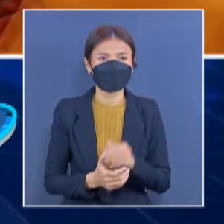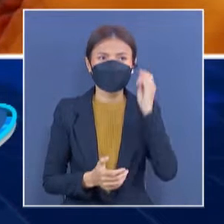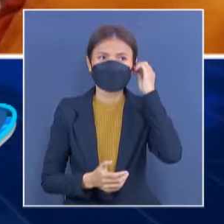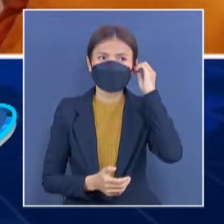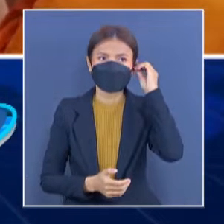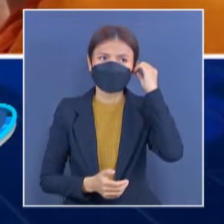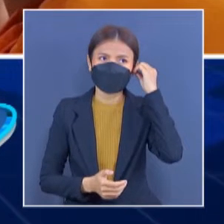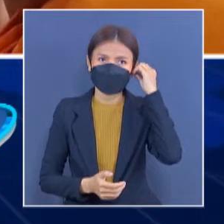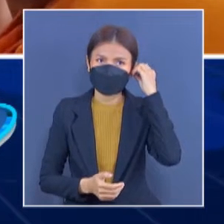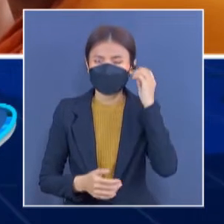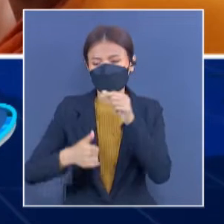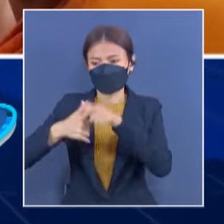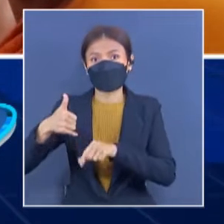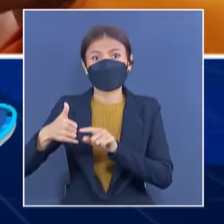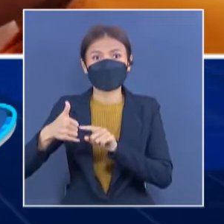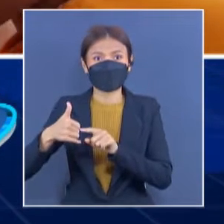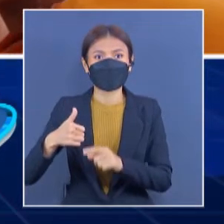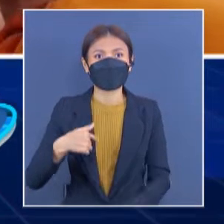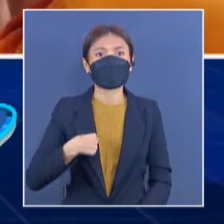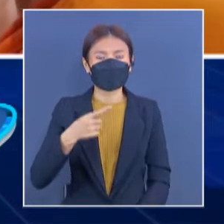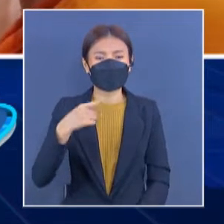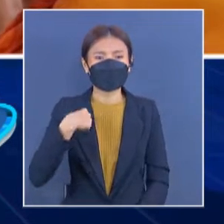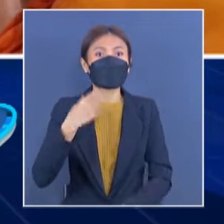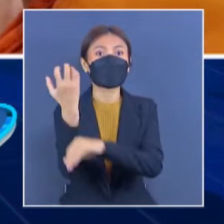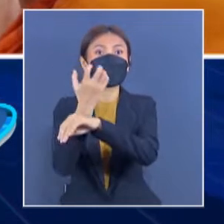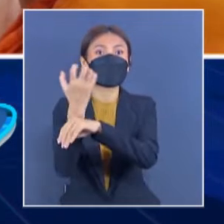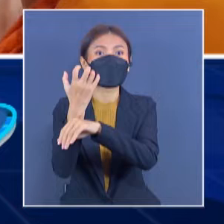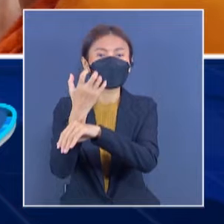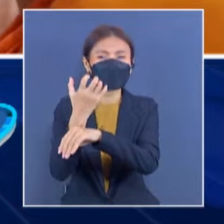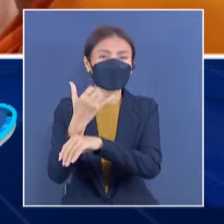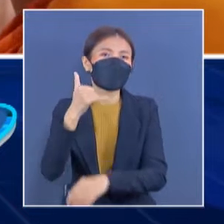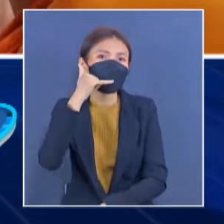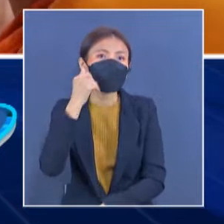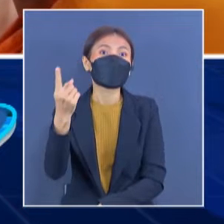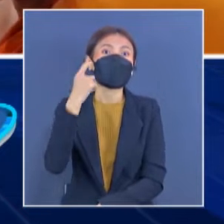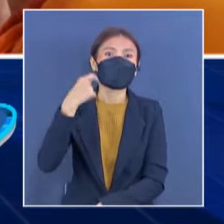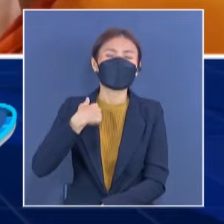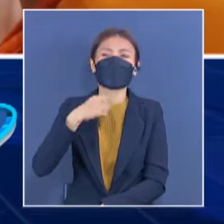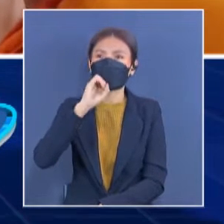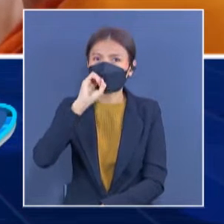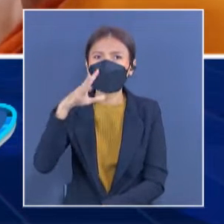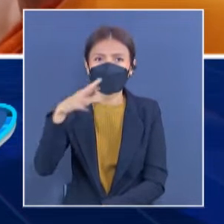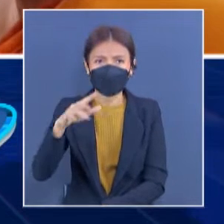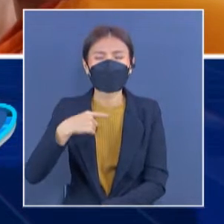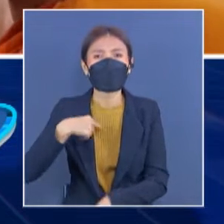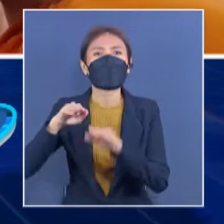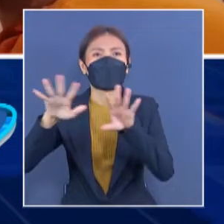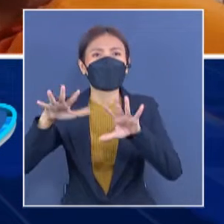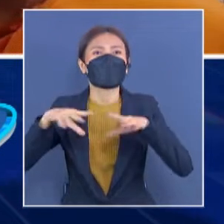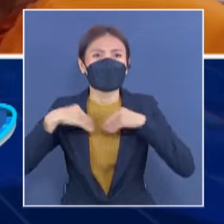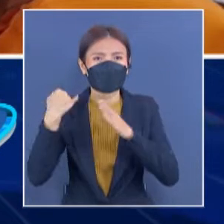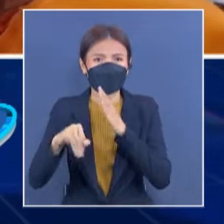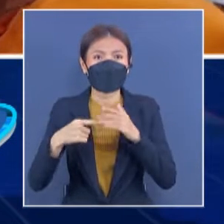รโพสต์หลังจากที่ยอมรับผ่านทางรายการโทรทัศน์นะครับว่าได้มีการนัดสีกาไปที่เขื่อนแห่งหนึ่งในยามวิกา